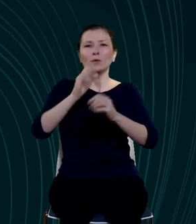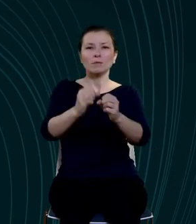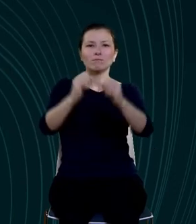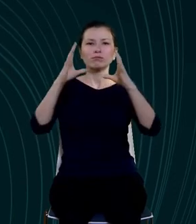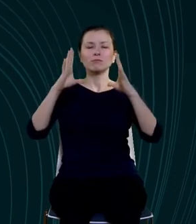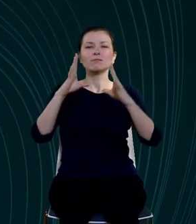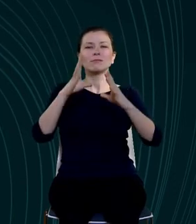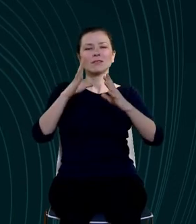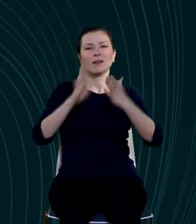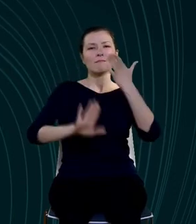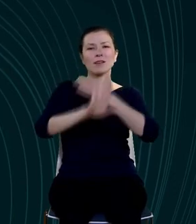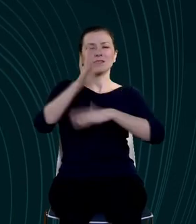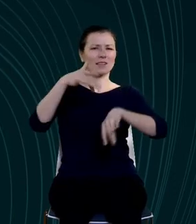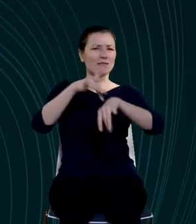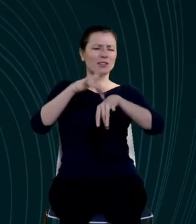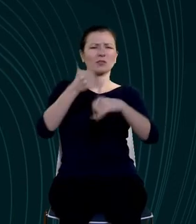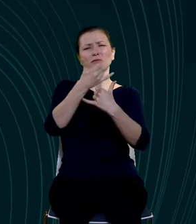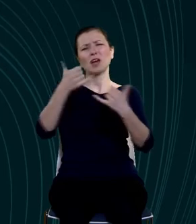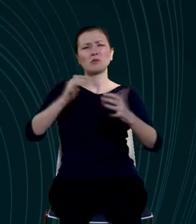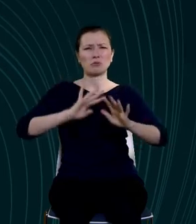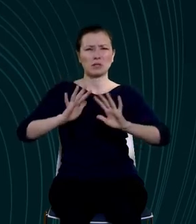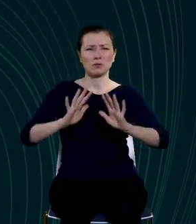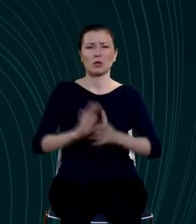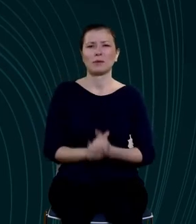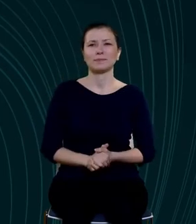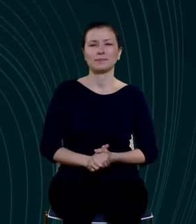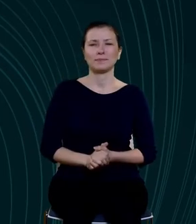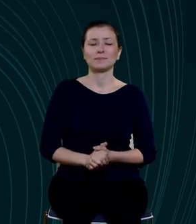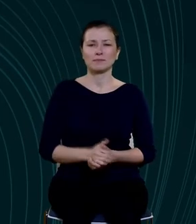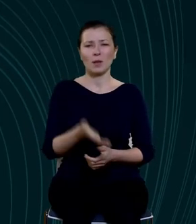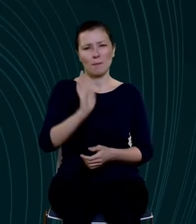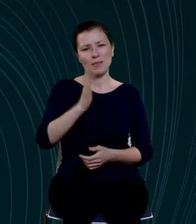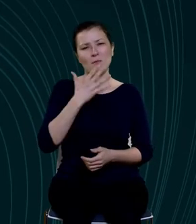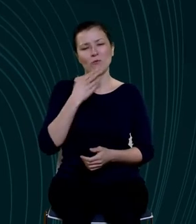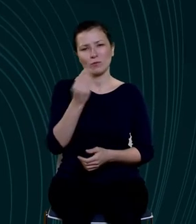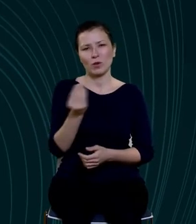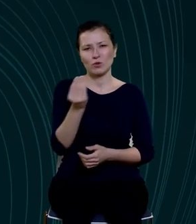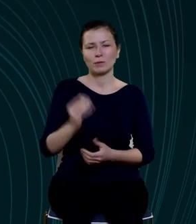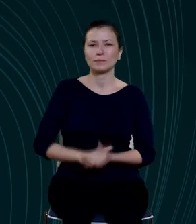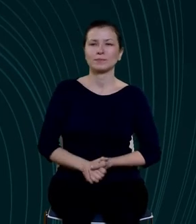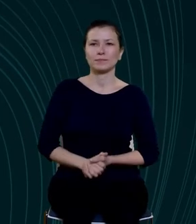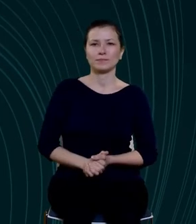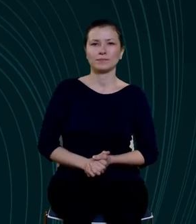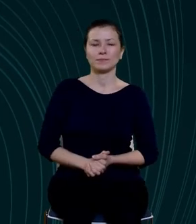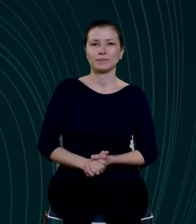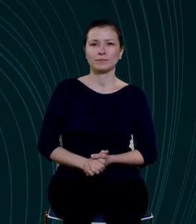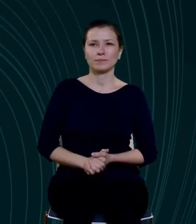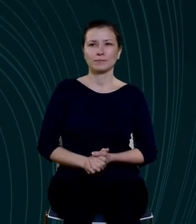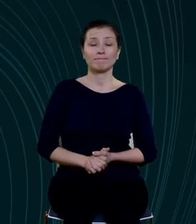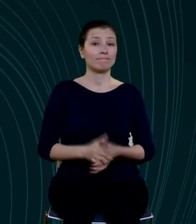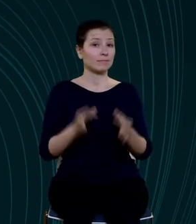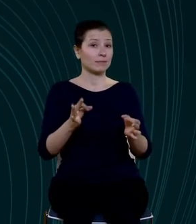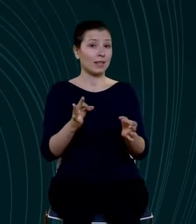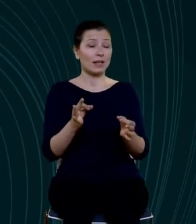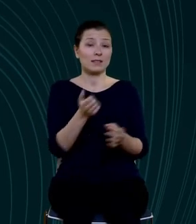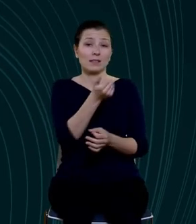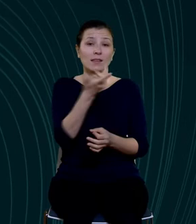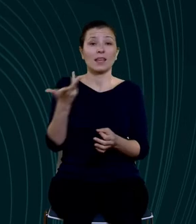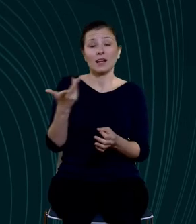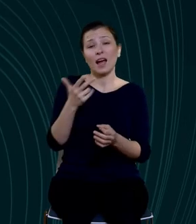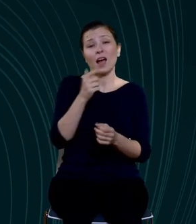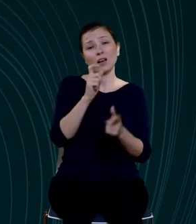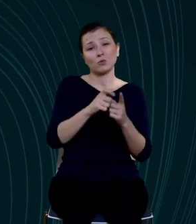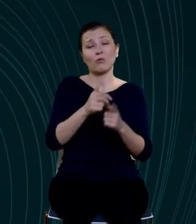wyników, właściwie na różne sposoby, o tym jeszcze za chwilę. I teraz kilka słów na temat, w